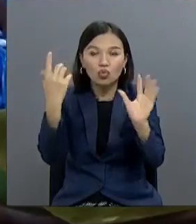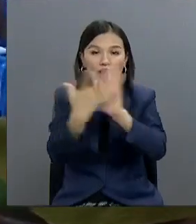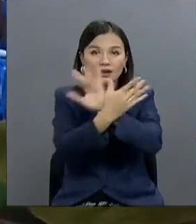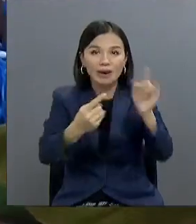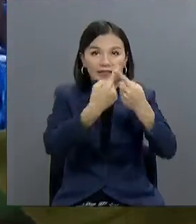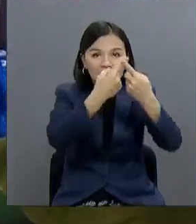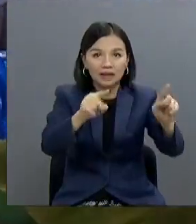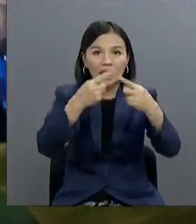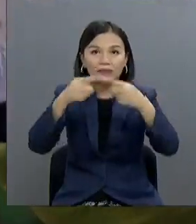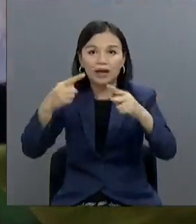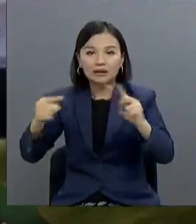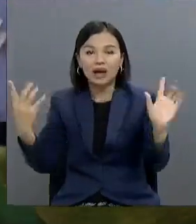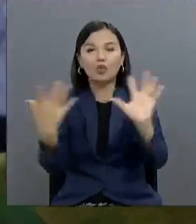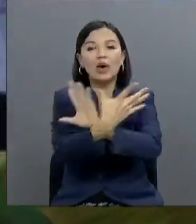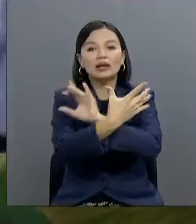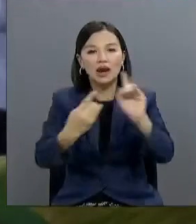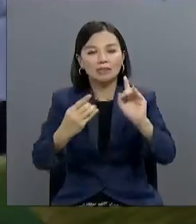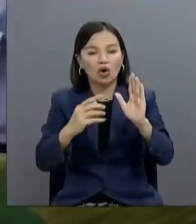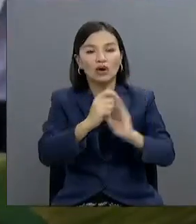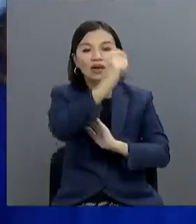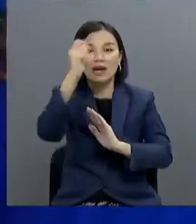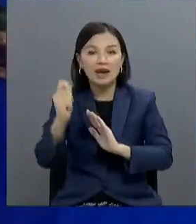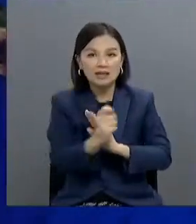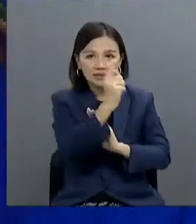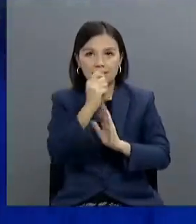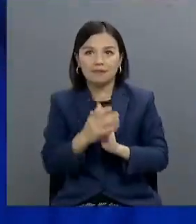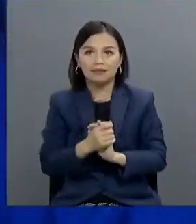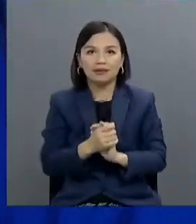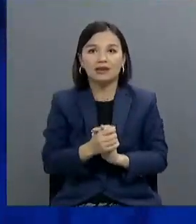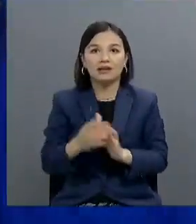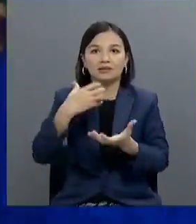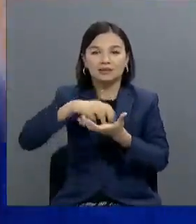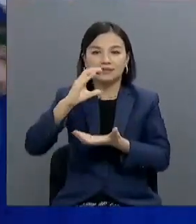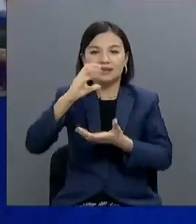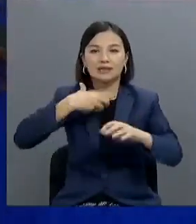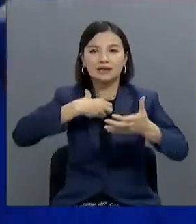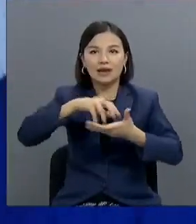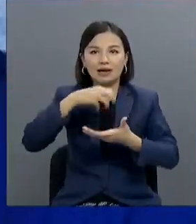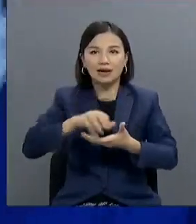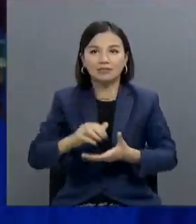ศเอเชียตะวันออกเฉียงใต้นักข่าวพลเมืองรายงาน